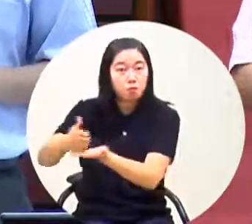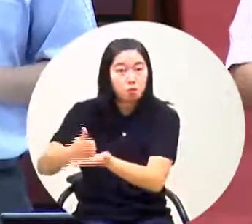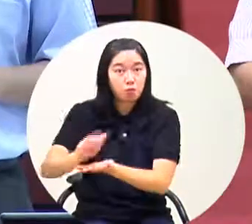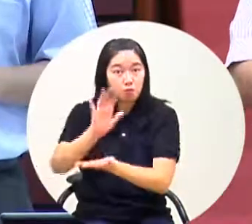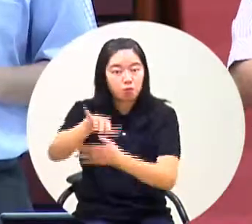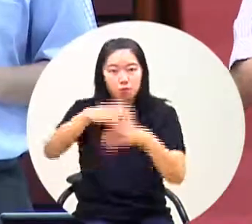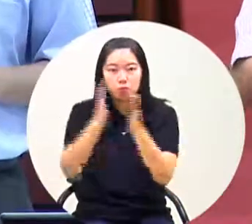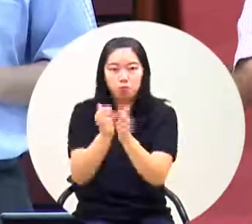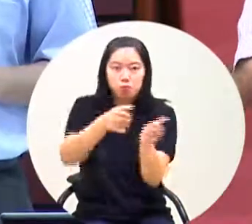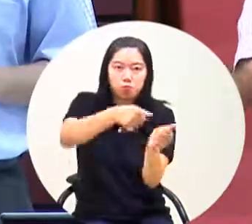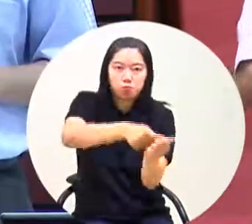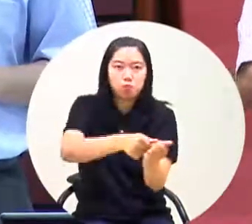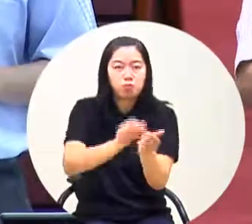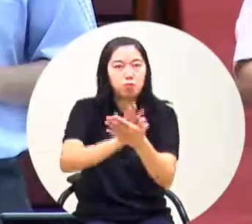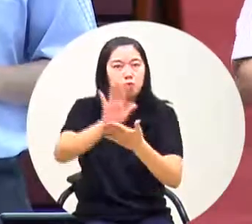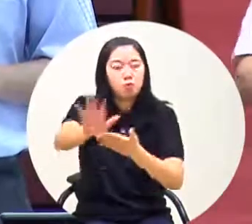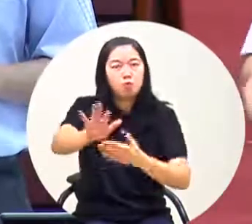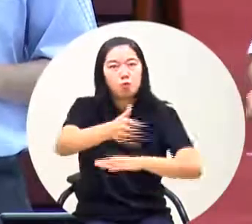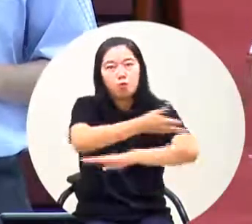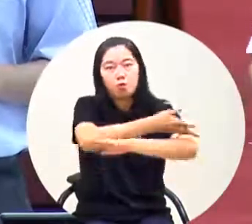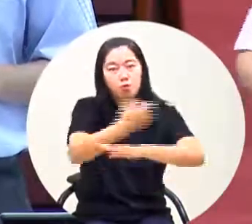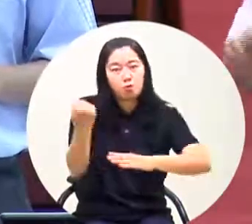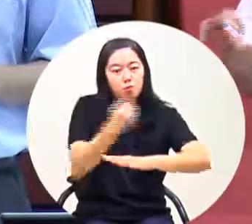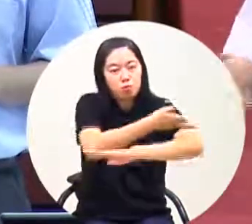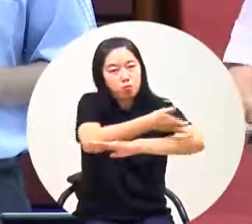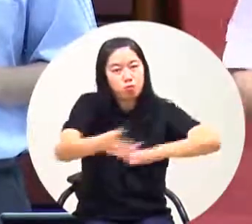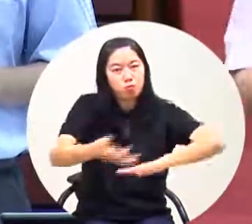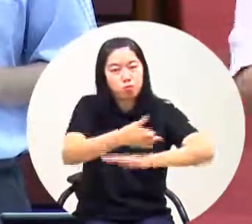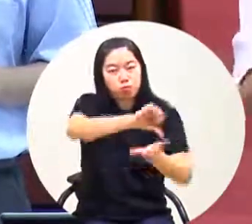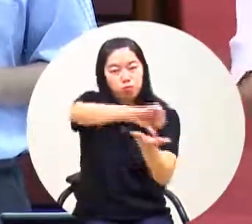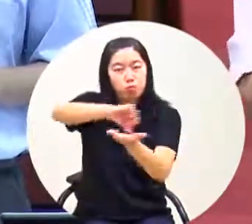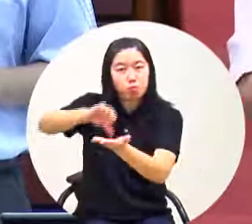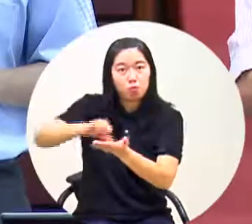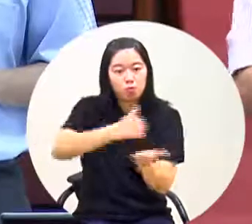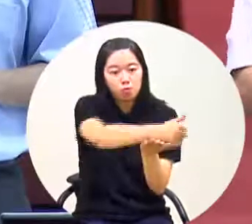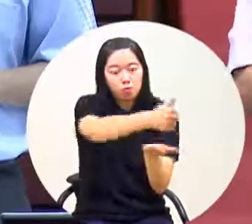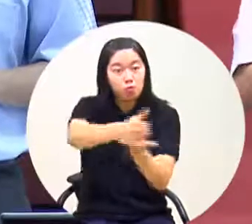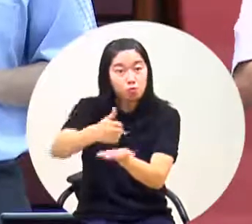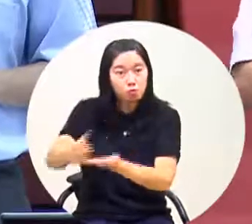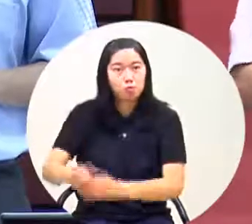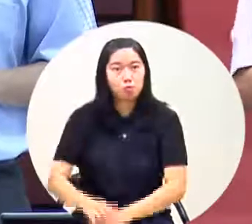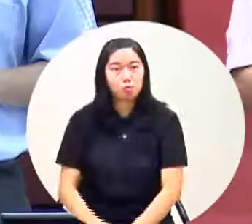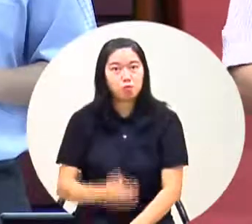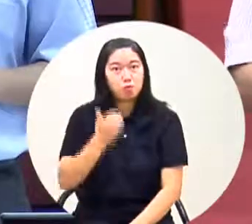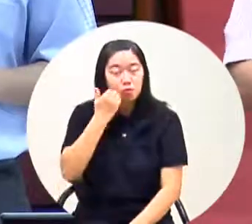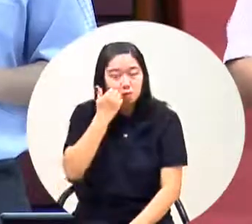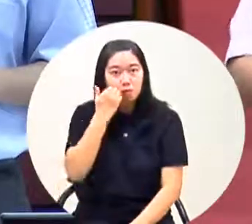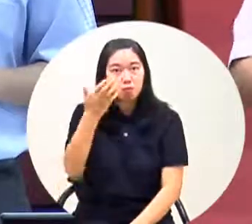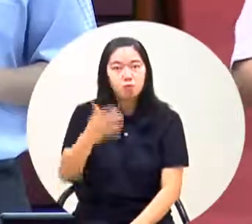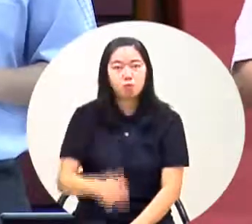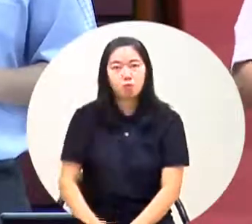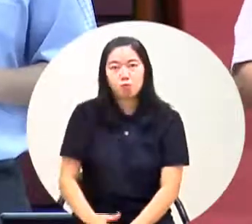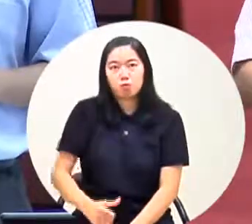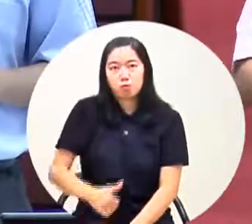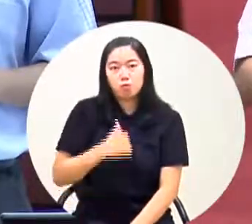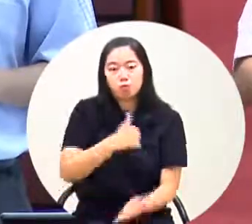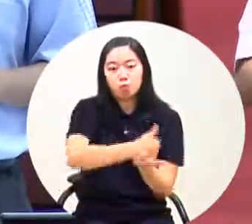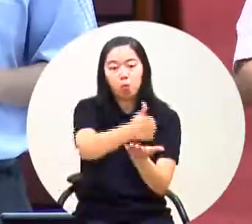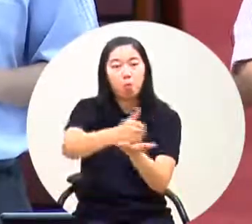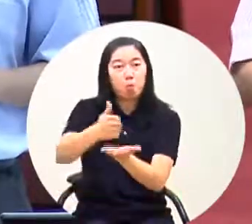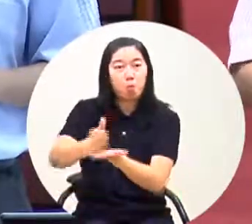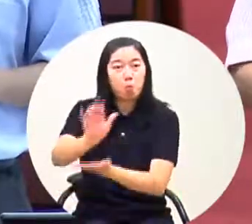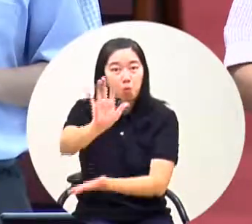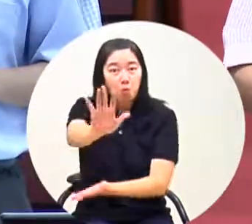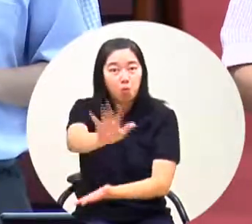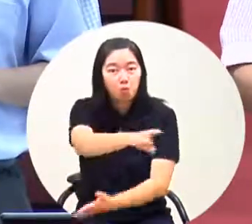去灌溉，啊，所以这些水那到尾那是用灌溉用水去用鱼啊哈，是他们